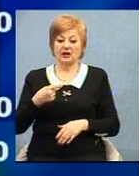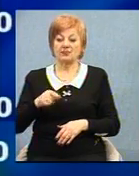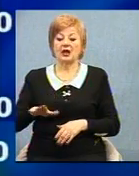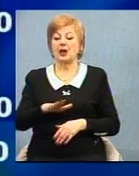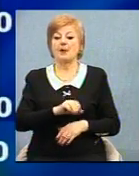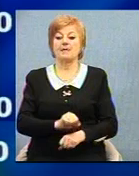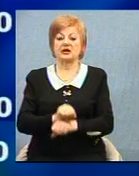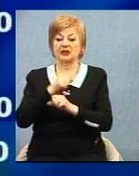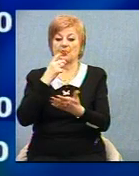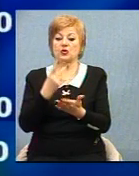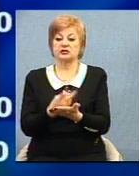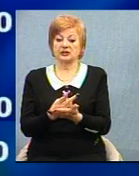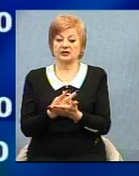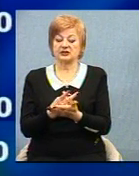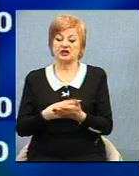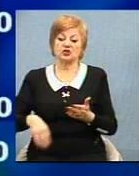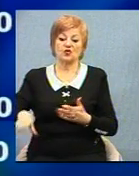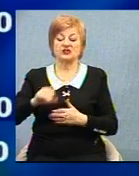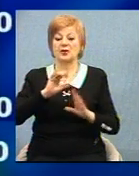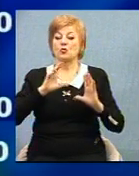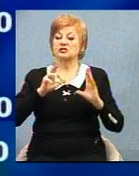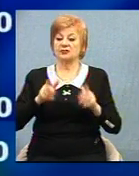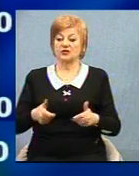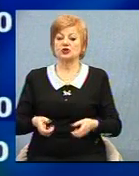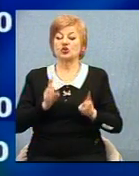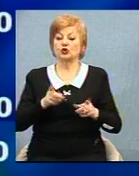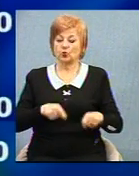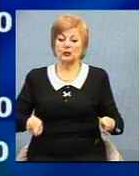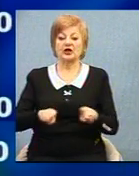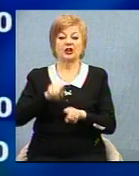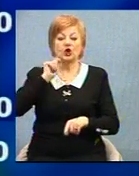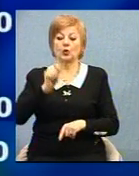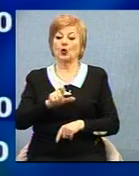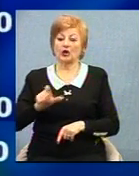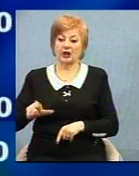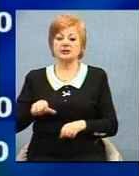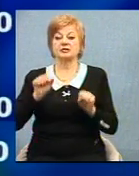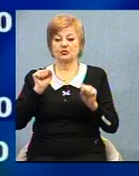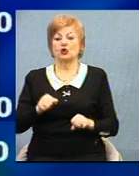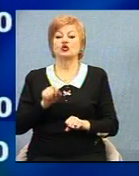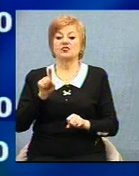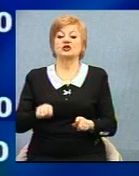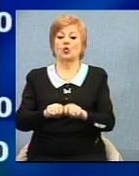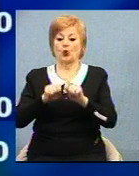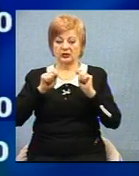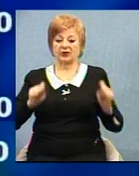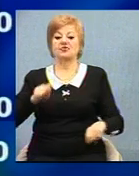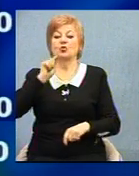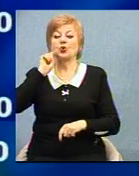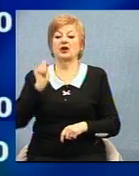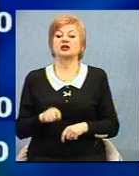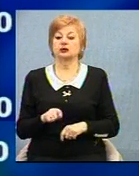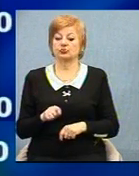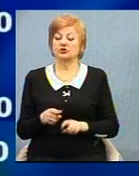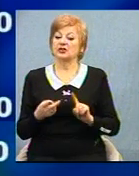Майдан продемонстрував всьому світові, хто такі українці. Можна сказати, що він відкрив Україну.